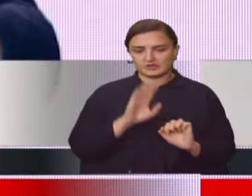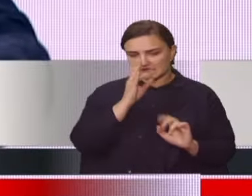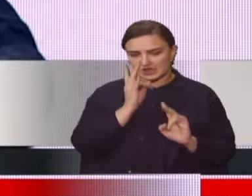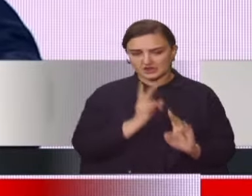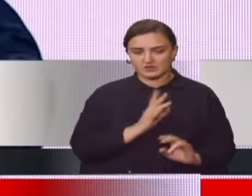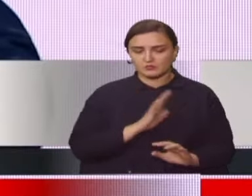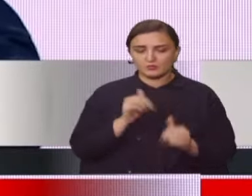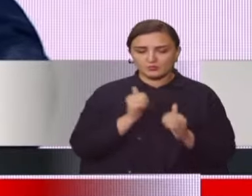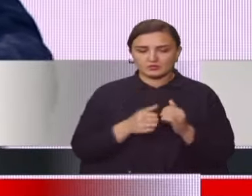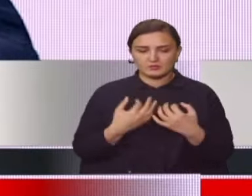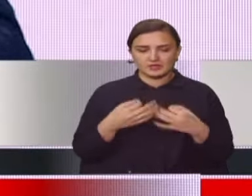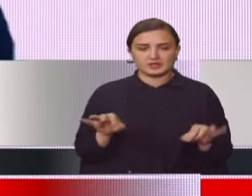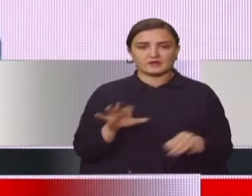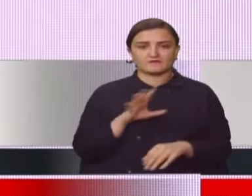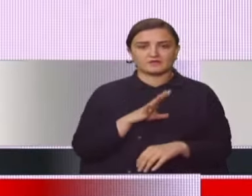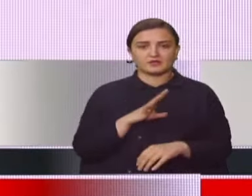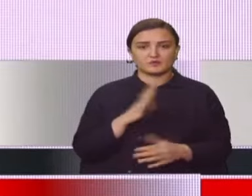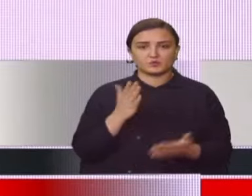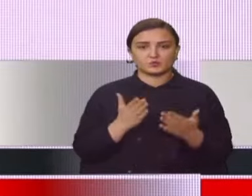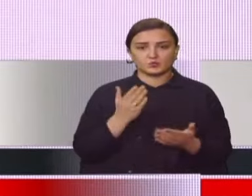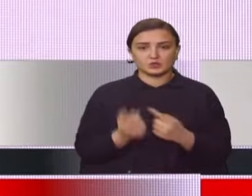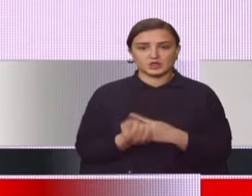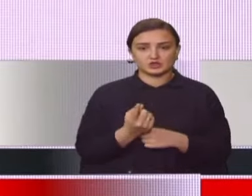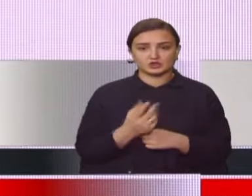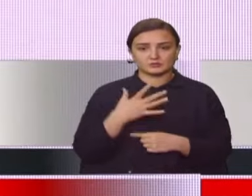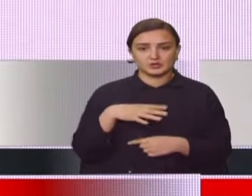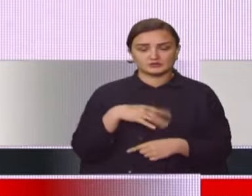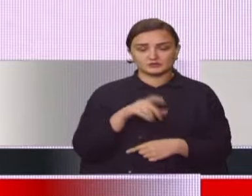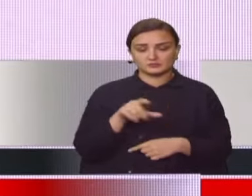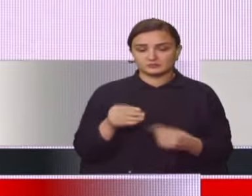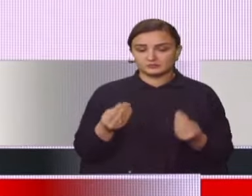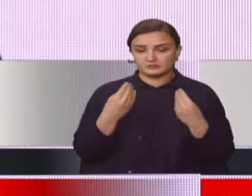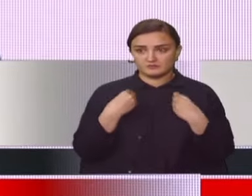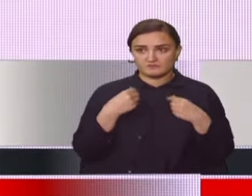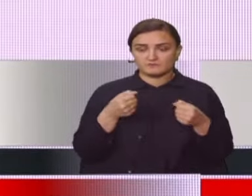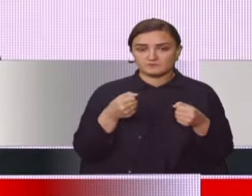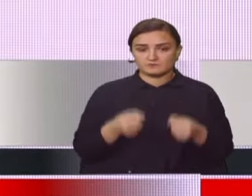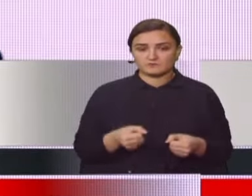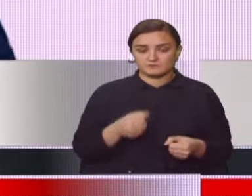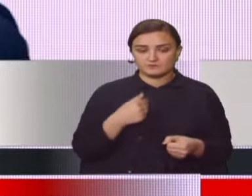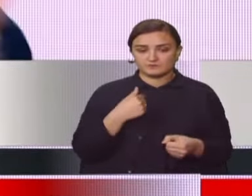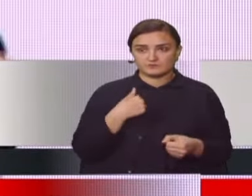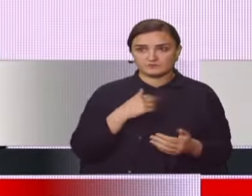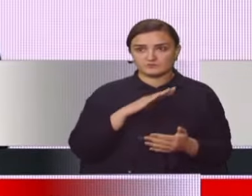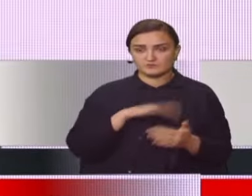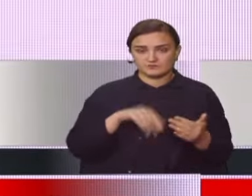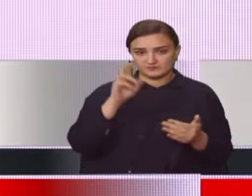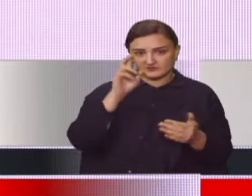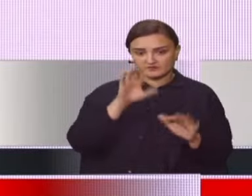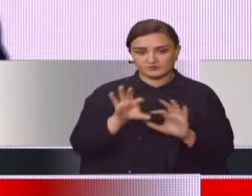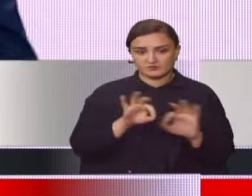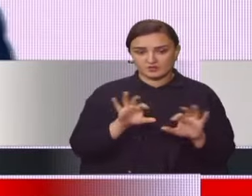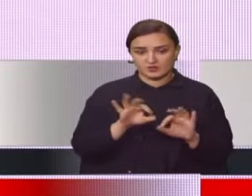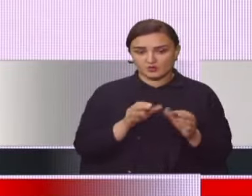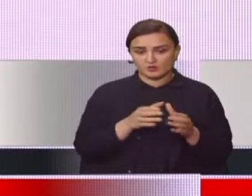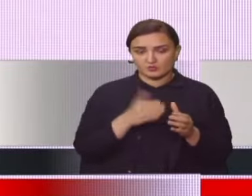სულ ღიად ვიყავით ამ ნაწილში და თუ გაჩნდება ქართული ხალხი მოგხსნის იმ ხელა მანდატს, რომ ჩვენს გარეშე თარობა არ დაკომპლექტდეს,